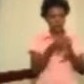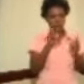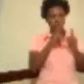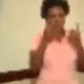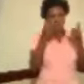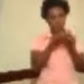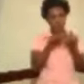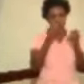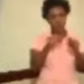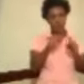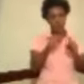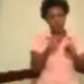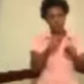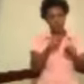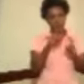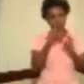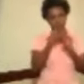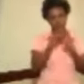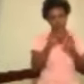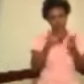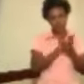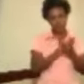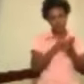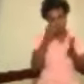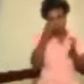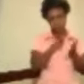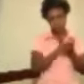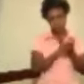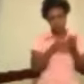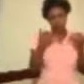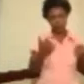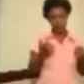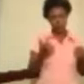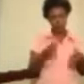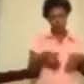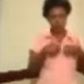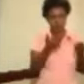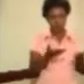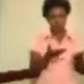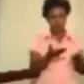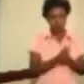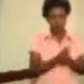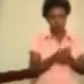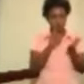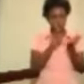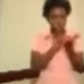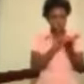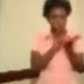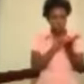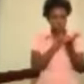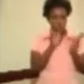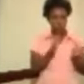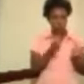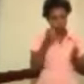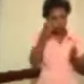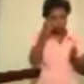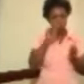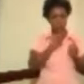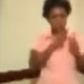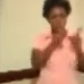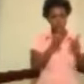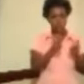potentialités qui sont capables d'identifier. Alors, nous pourrons passer la parole à Marcus Garcia pour deuxième question sous